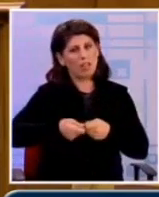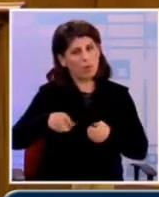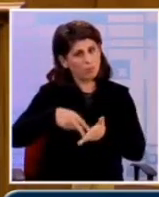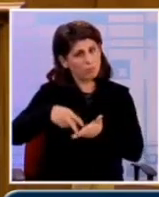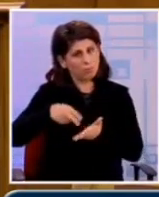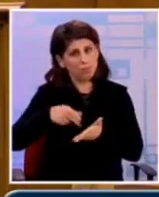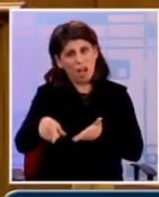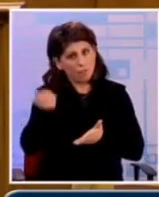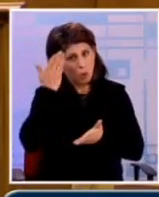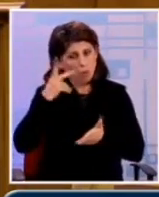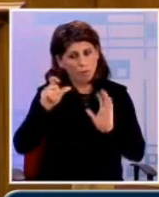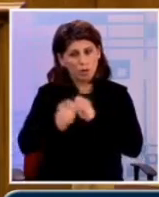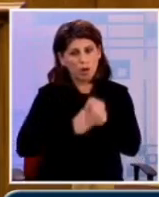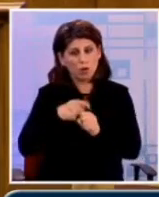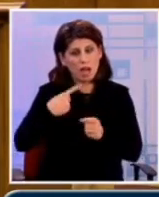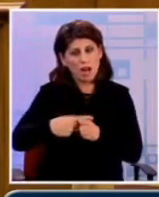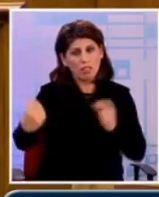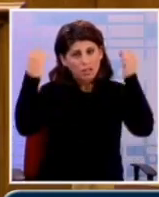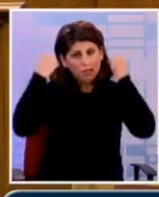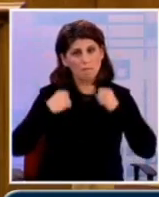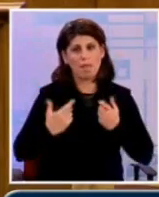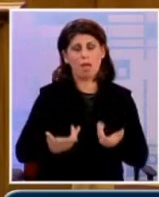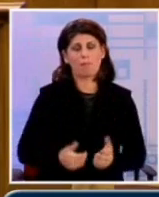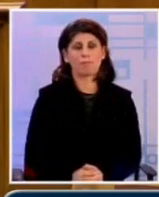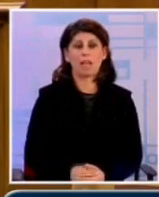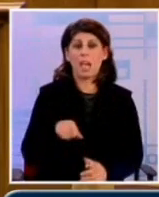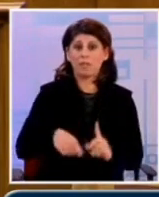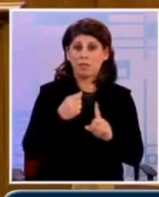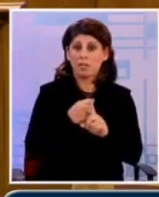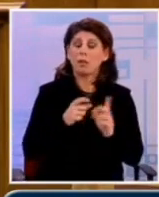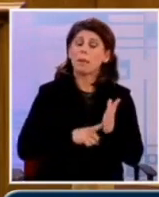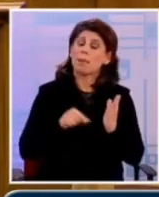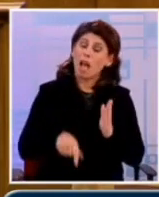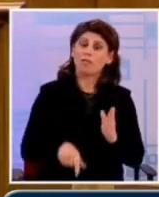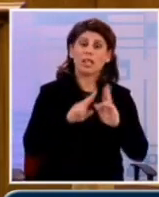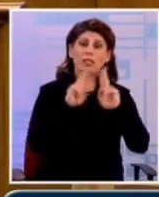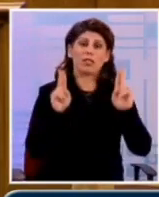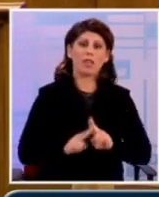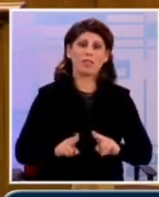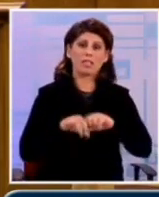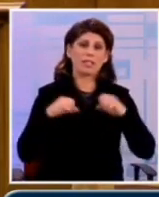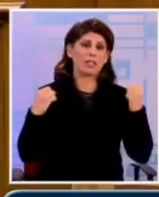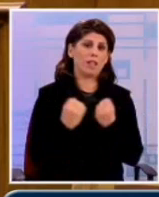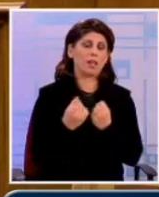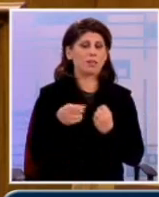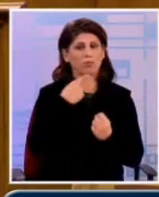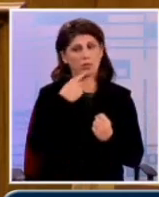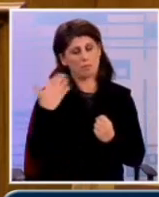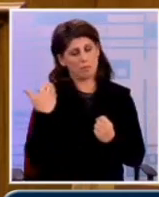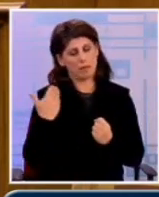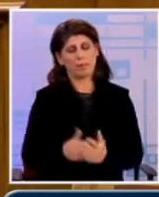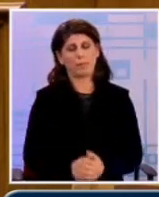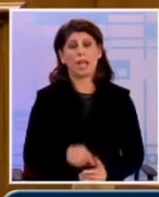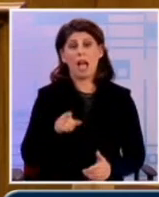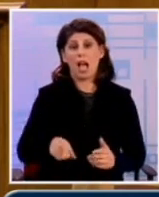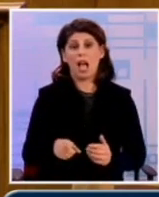Έχει τεράστια σημασία αυτή η διεκδίκηση να ξεκινήσει με αυτή την διεθνή συνδιάσκεψη που αναφέρθηκε πριν, στην οποία